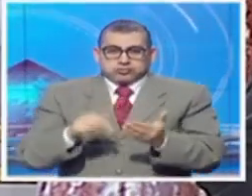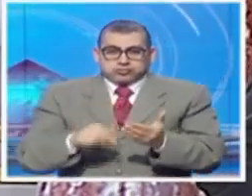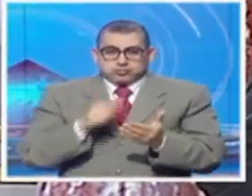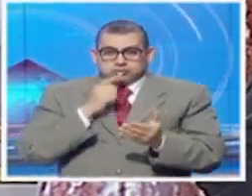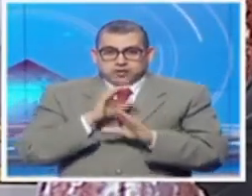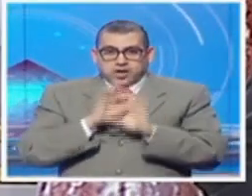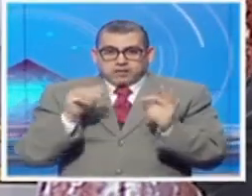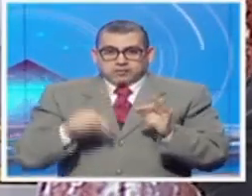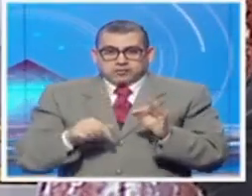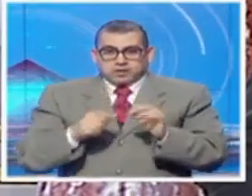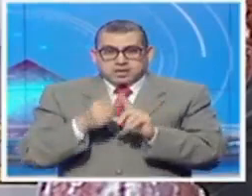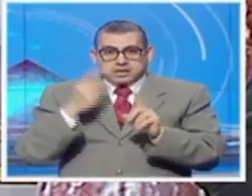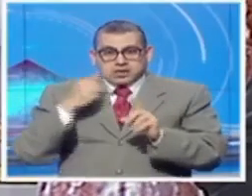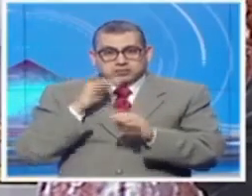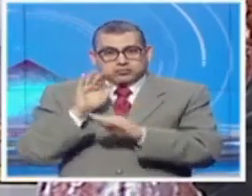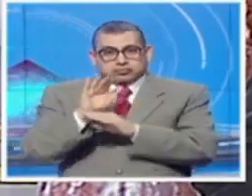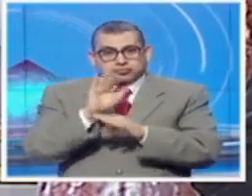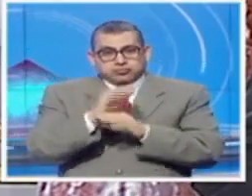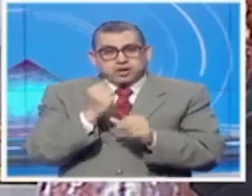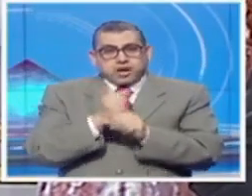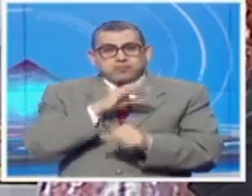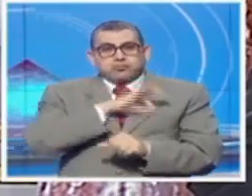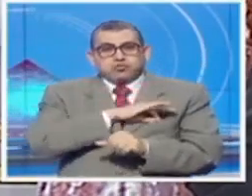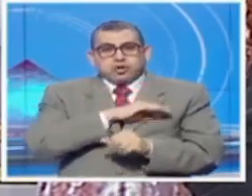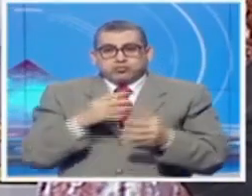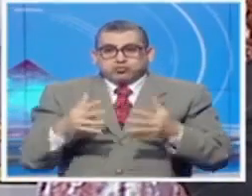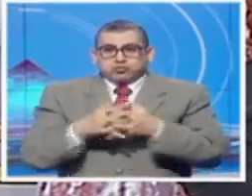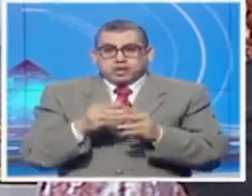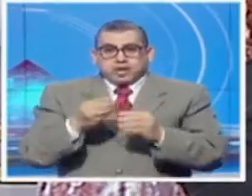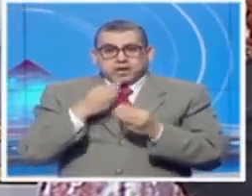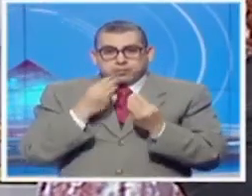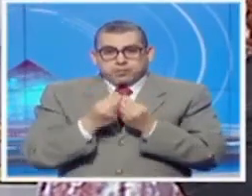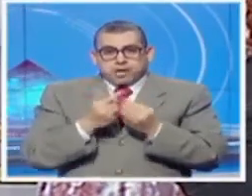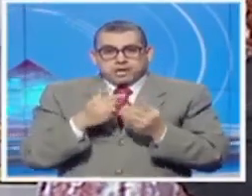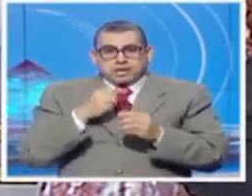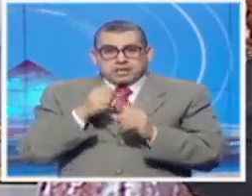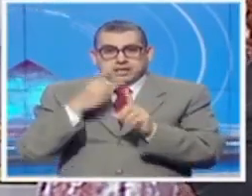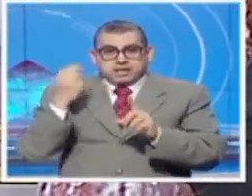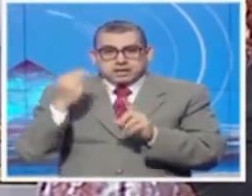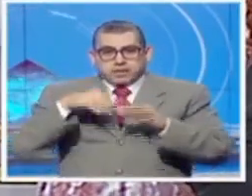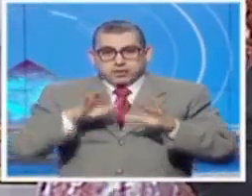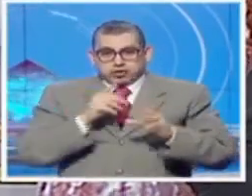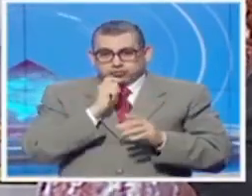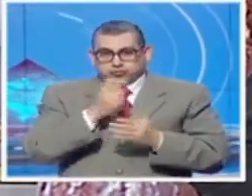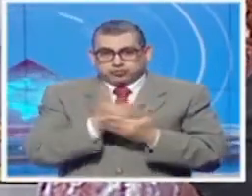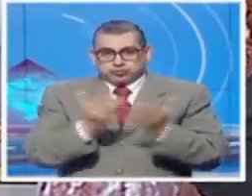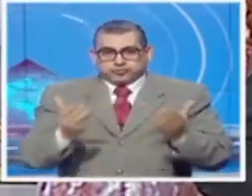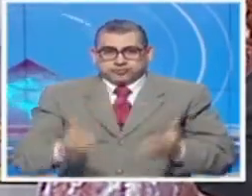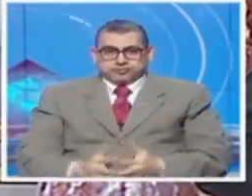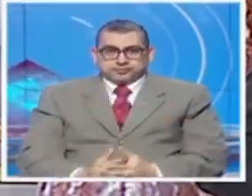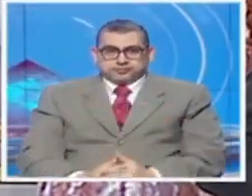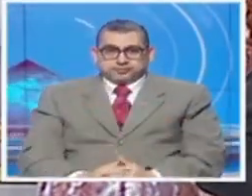للغرف السياحيه ورعايه المصالح المشتركه للقطاع السياحيه المجلس النواب محمود اسماعيل التلفزيون المصري